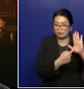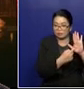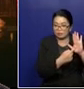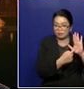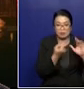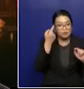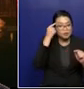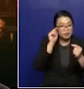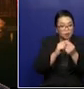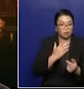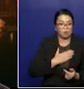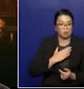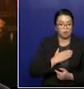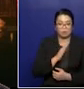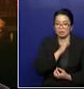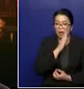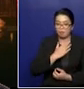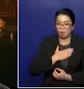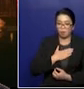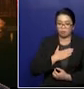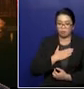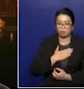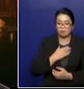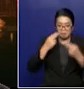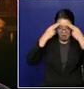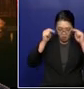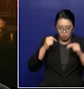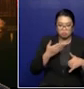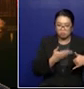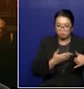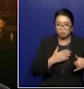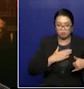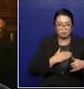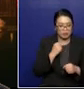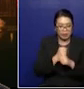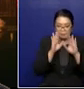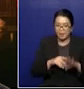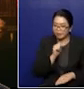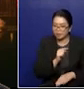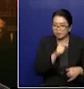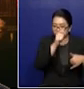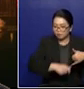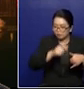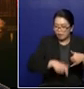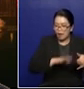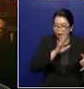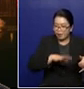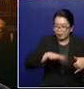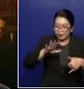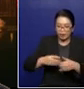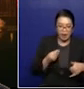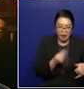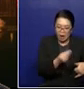วิสัยทัศน์ว่าถ้าผมเป็นท่านผมจะทำอย่างนี้แต่ในเมื่อท่านบอกท่านจะทำอย่างท่านแล้วแต่ท่